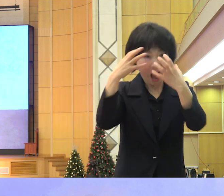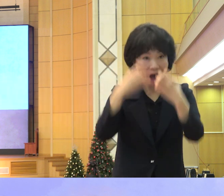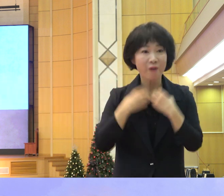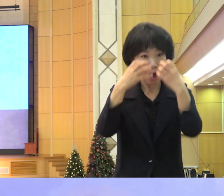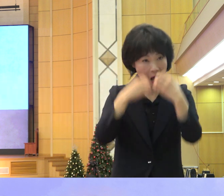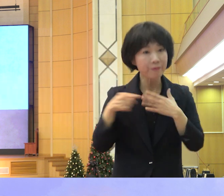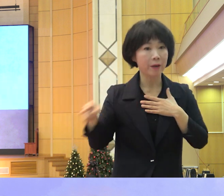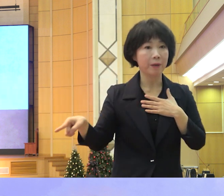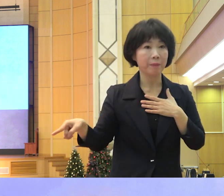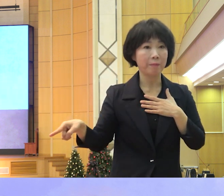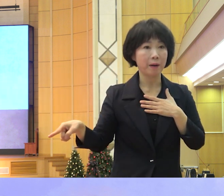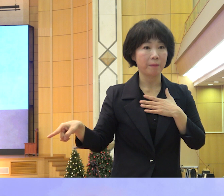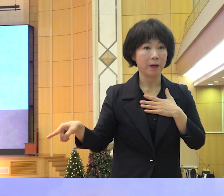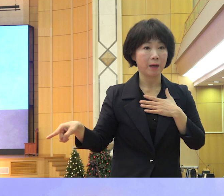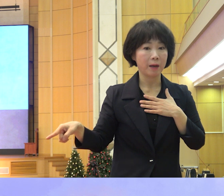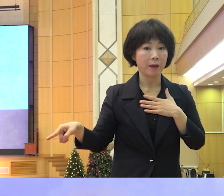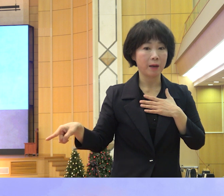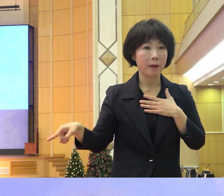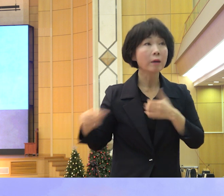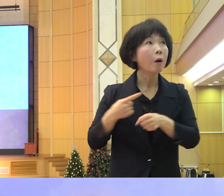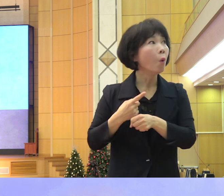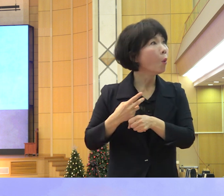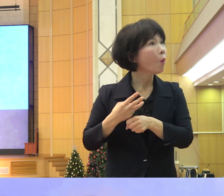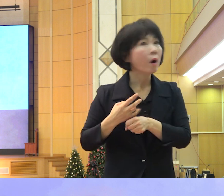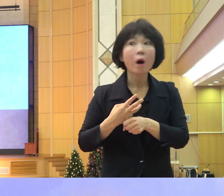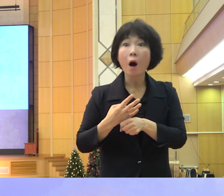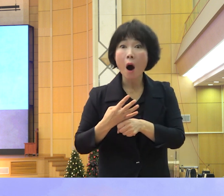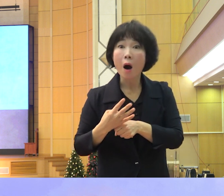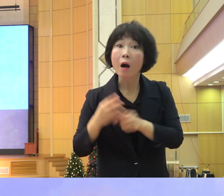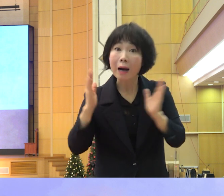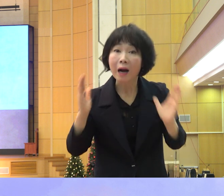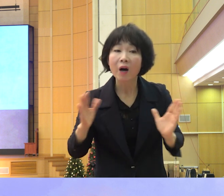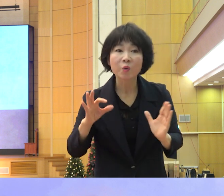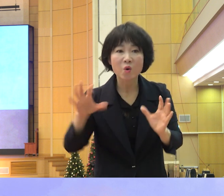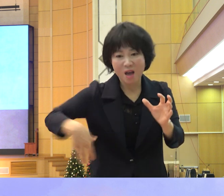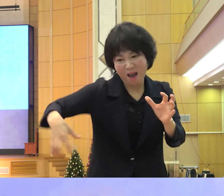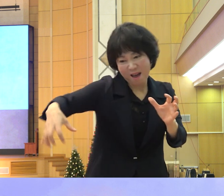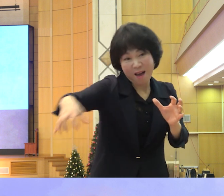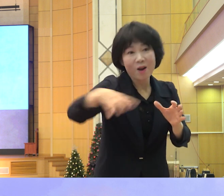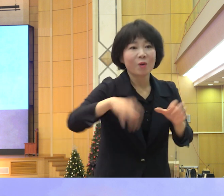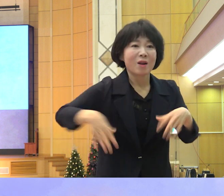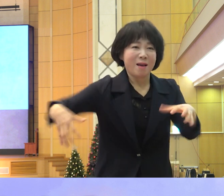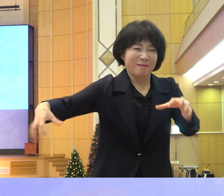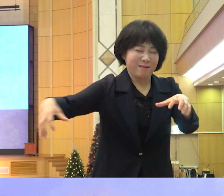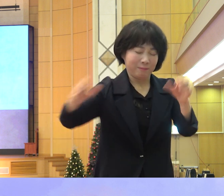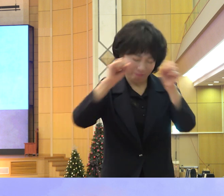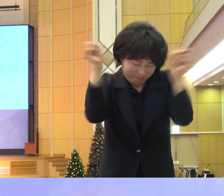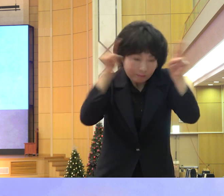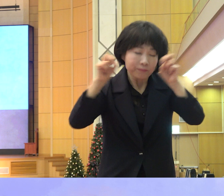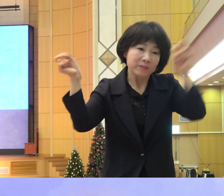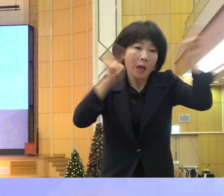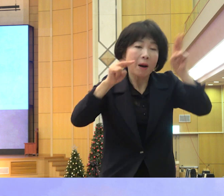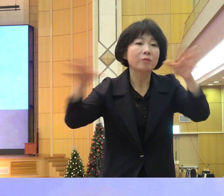만에 돈 많이 벌어가지고 잠실에, 그때 잠실이 막 그냥 막 뭐 강남 이런 데 막